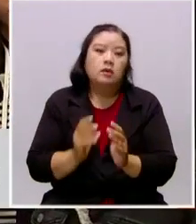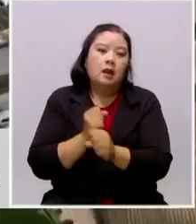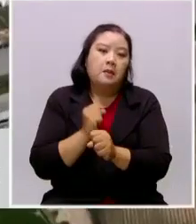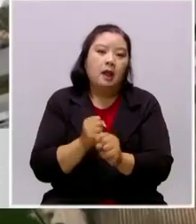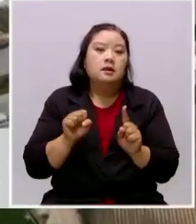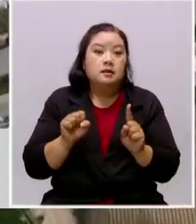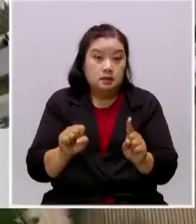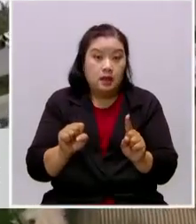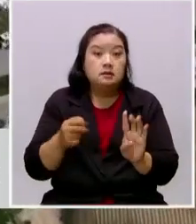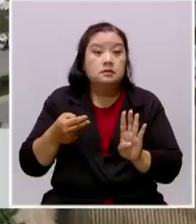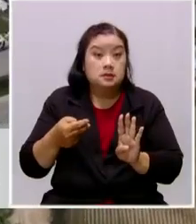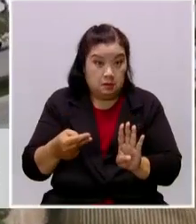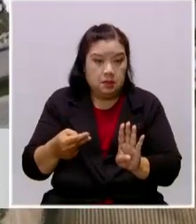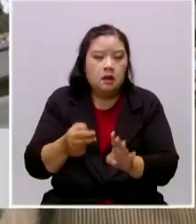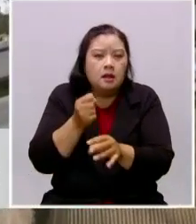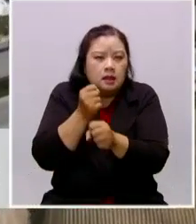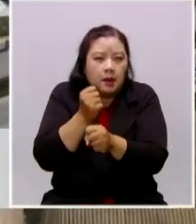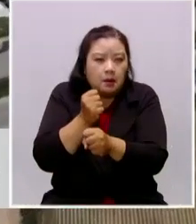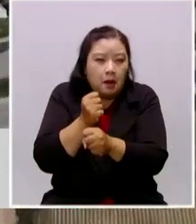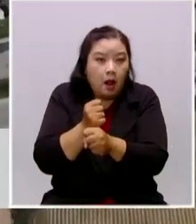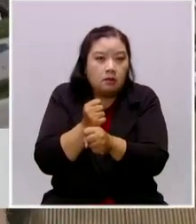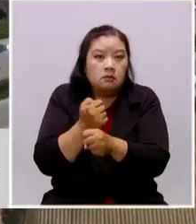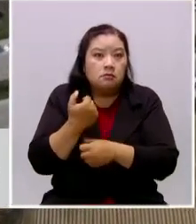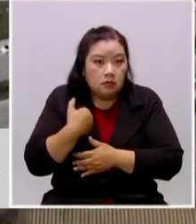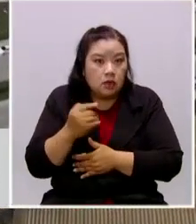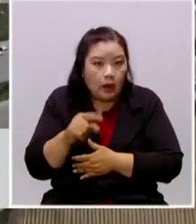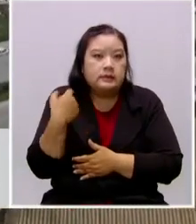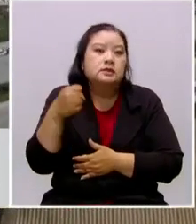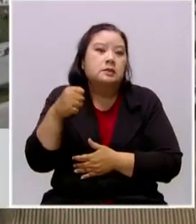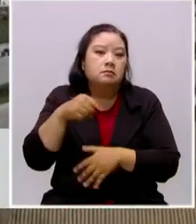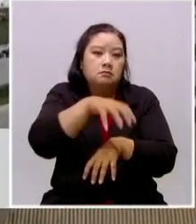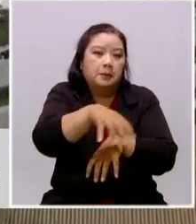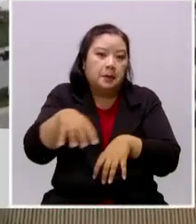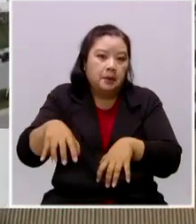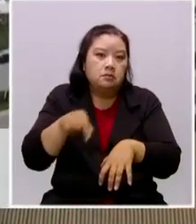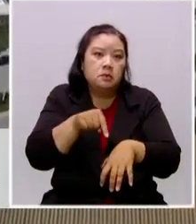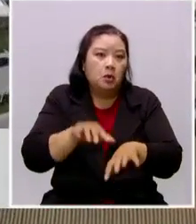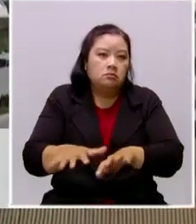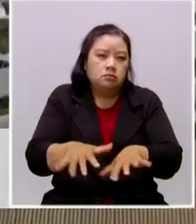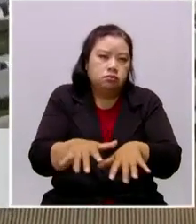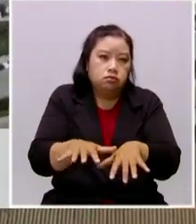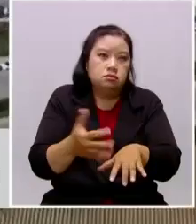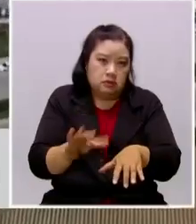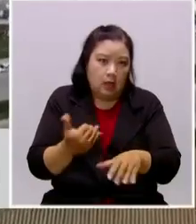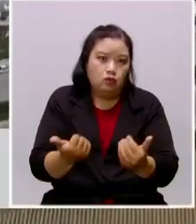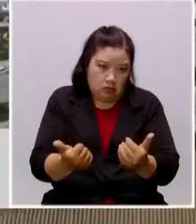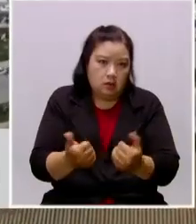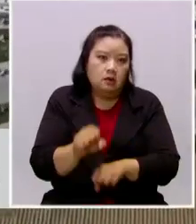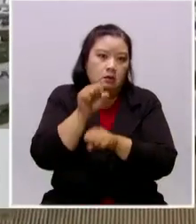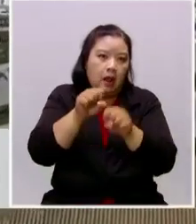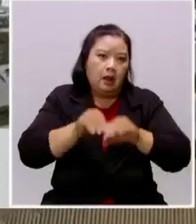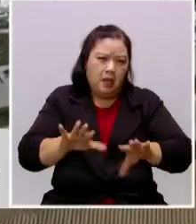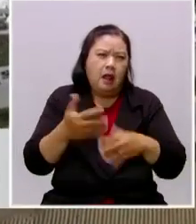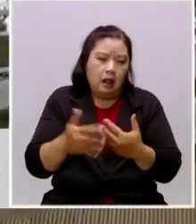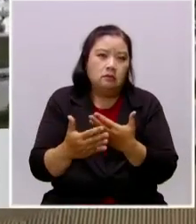14,000คนกำลังปฏิบัติหน้าที่ใน 10จังหวัดที่ได้รับผลกระทบหนักจากแผ่นดินไหวและได้รับการประกาศภาวะฉุกเฉิน